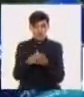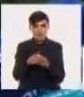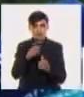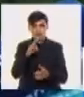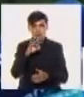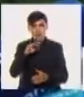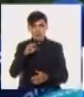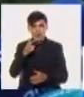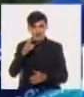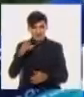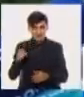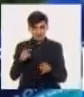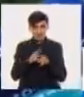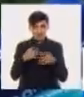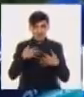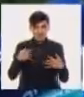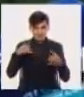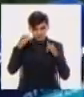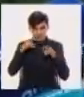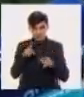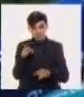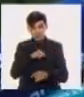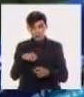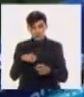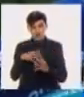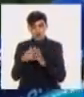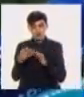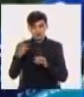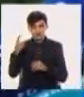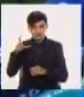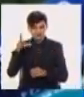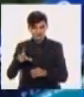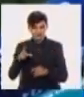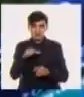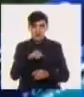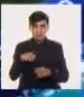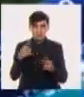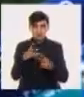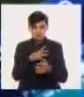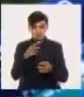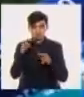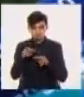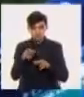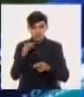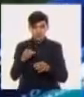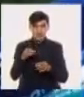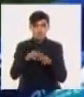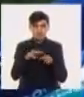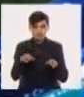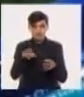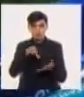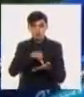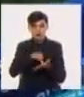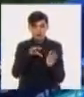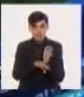«Камагра» фермерские хозяйства осуществляли самостоятельно, без участие Министерства сельского